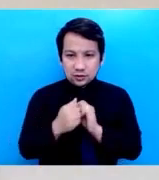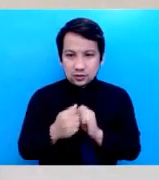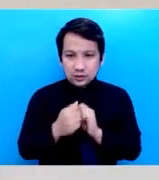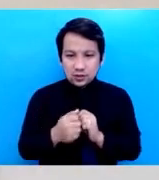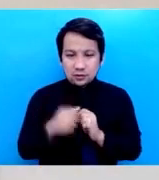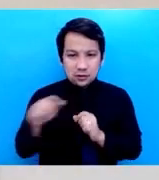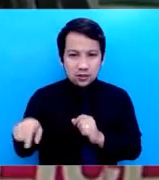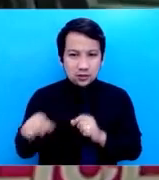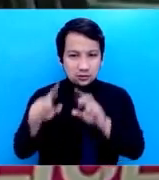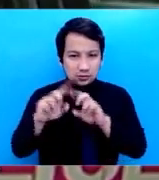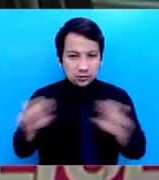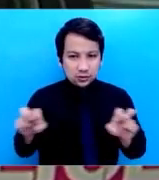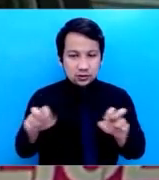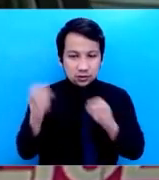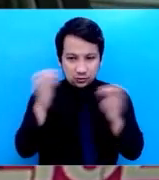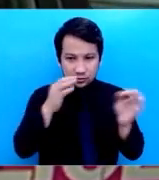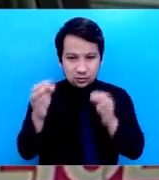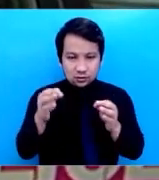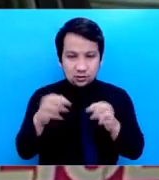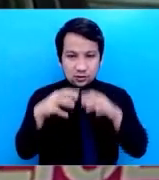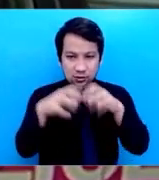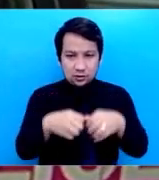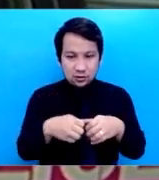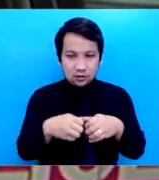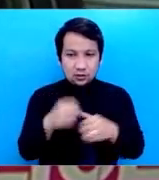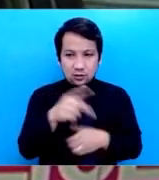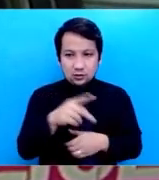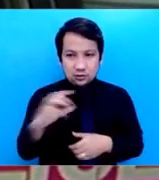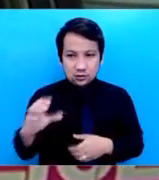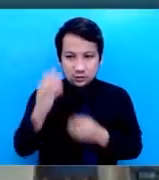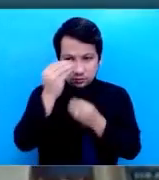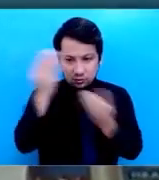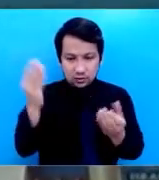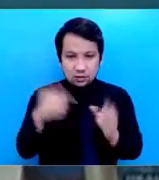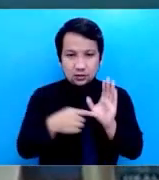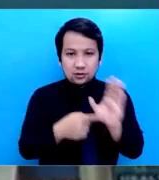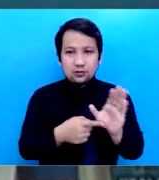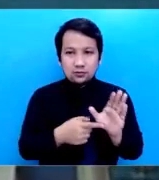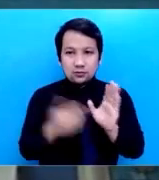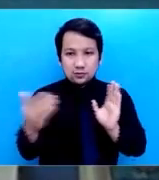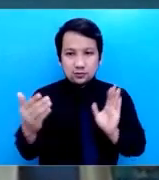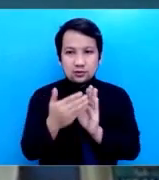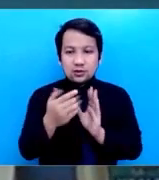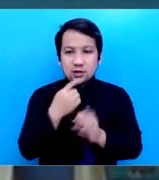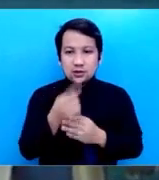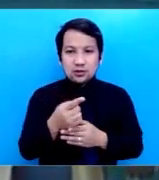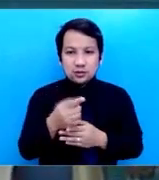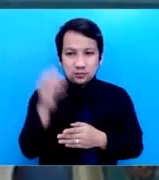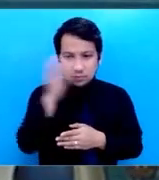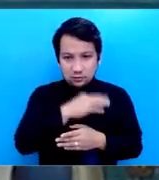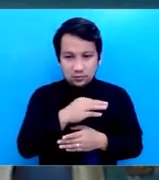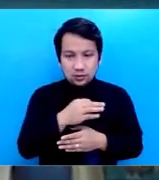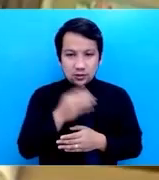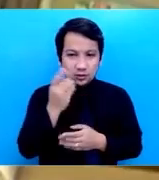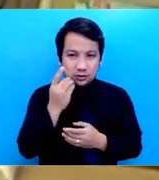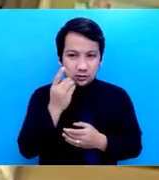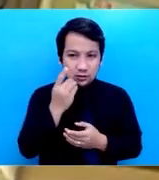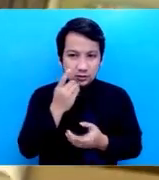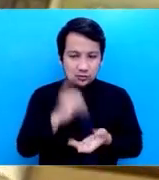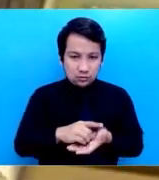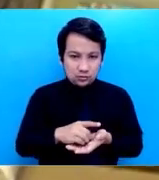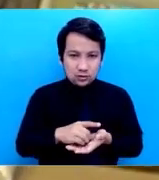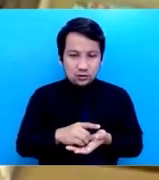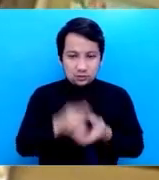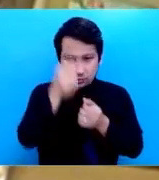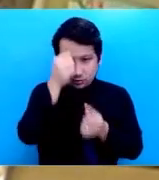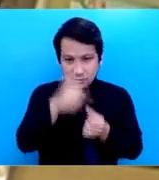illegal na gawain. Nakakulong na sa Pasay City Police Office ang suspect at mahaharap sa kasong falsification of public documents. Paalala naman